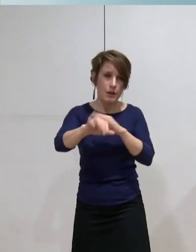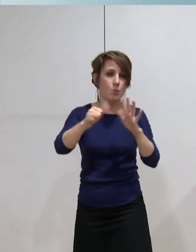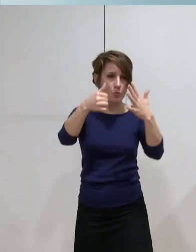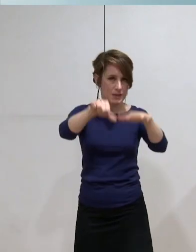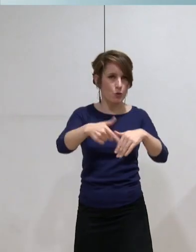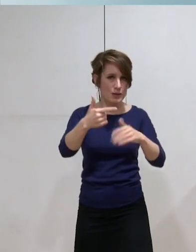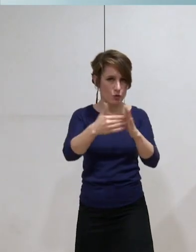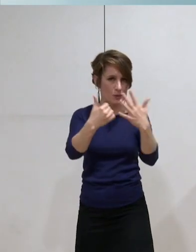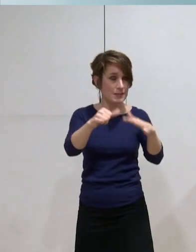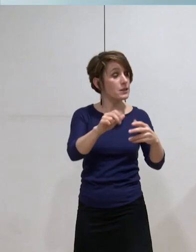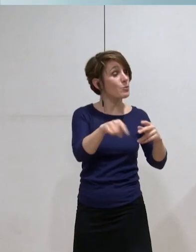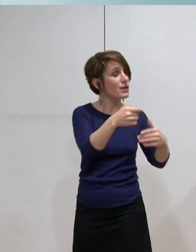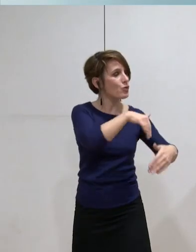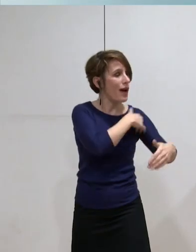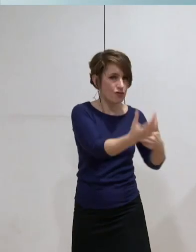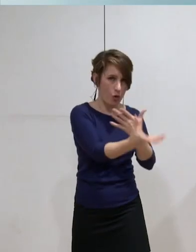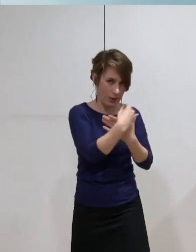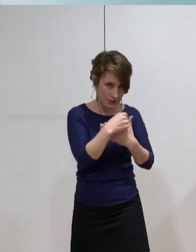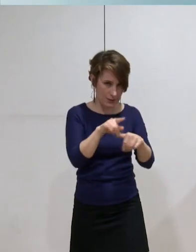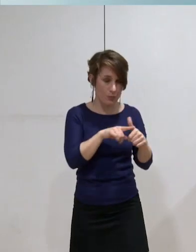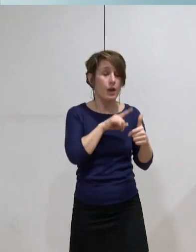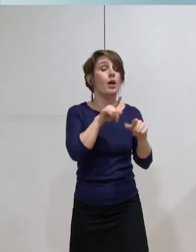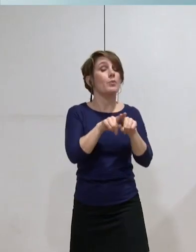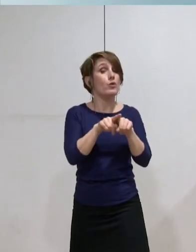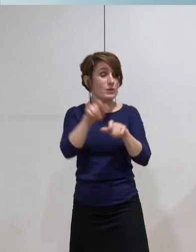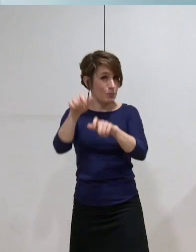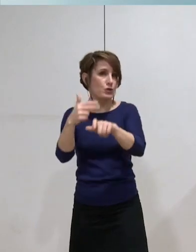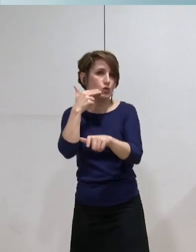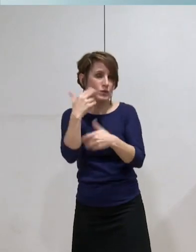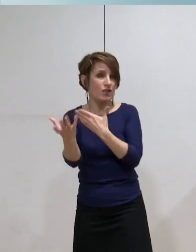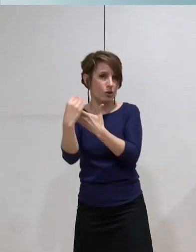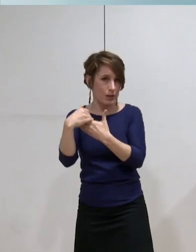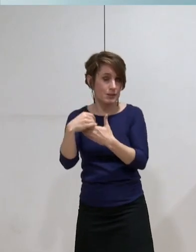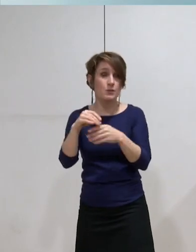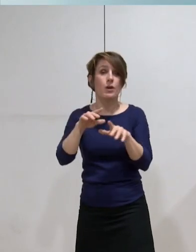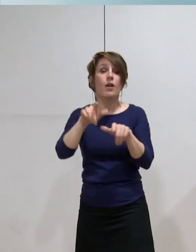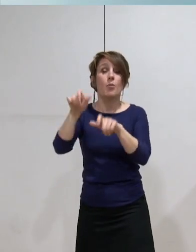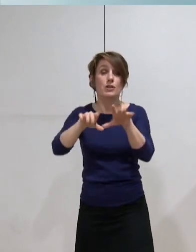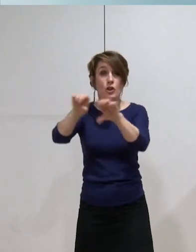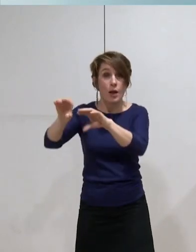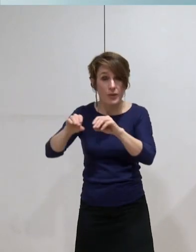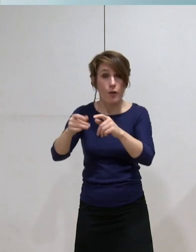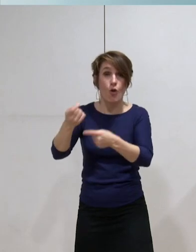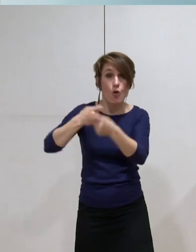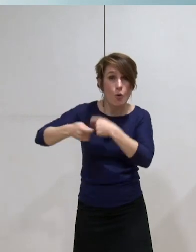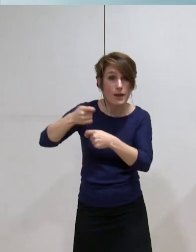entendu les agents de la ville et leurs représentants mais aussi les usagers habitants commerçants